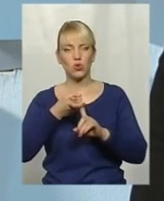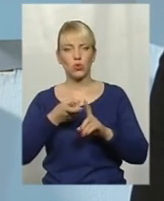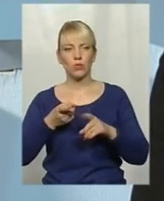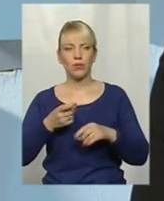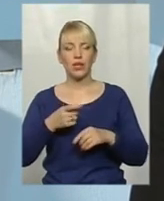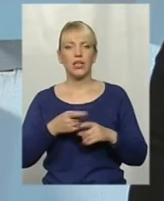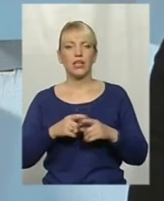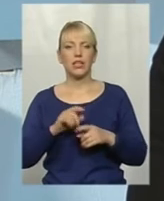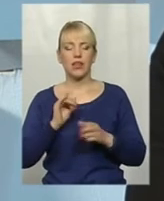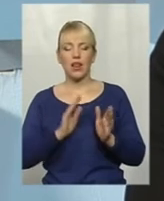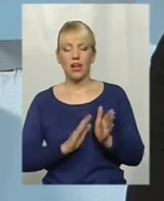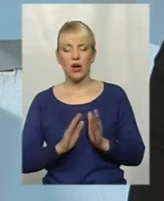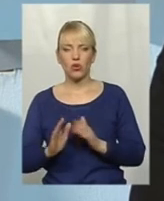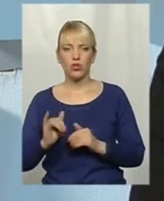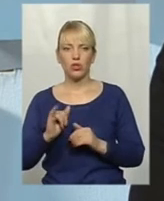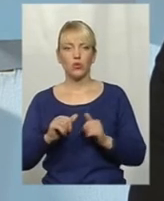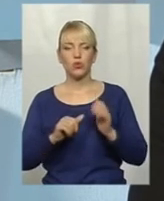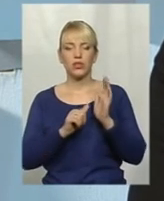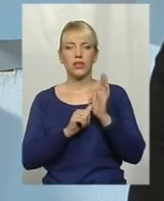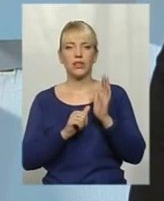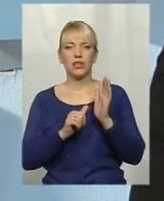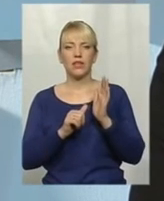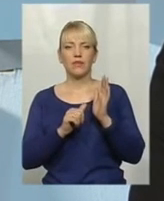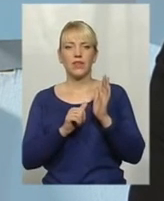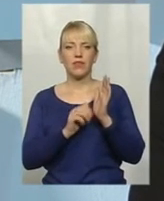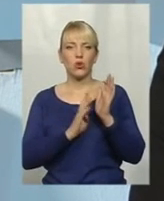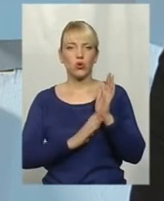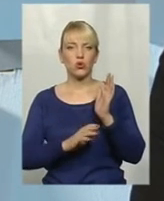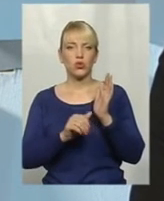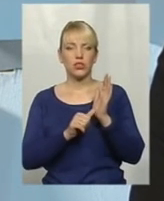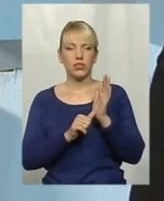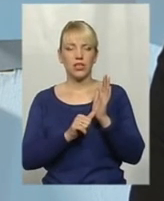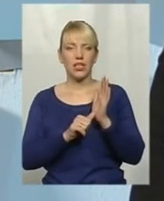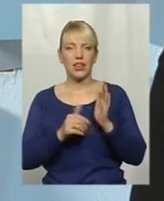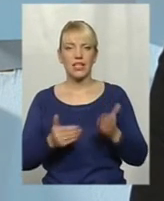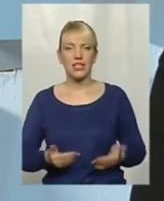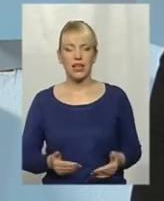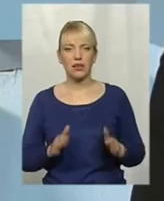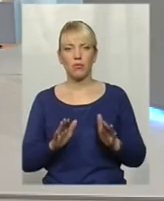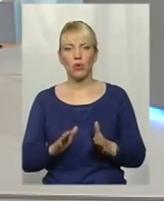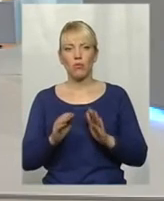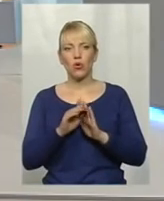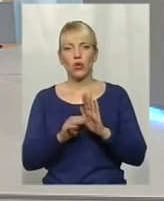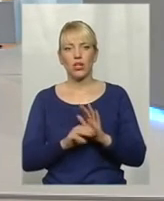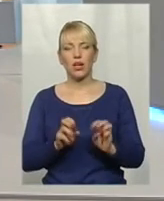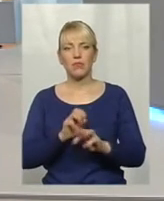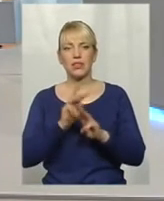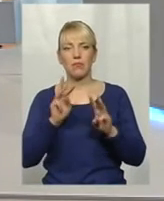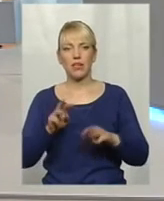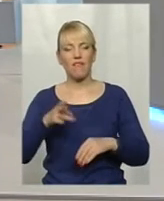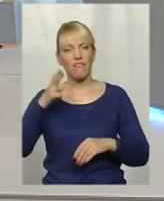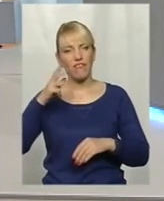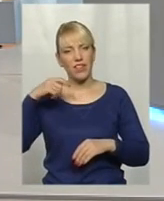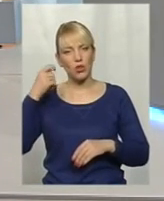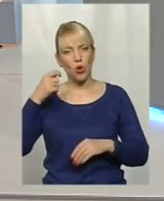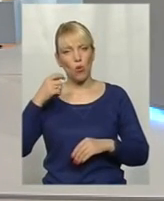бібліоміст. Налагоджена у 96 населених пунктів Хмельницької області програми забезпечення бібліоміст за